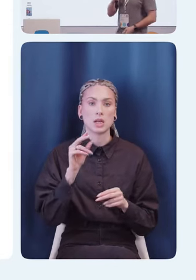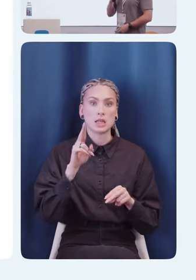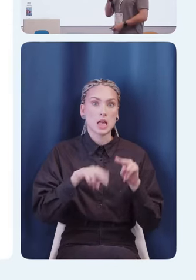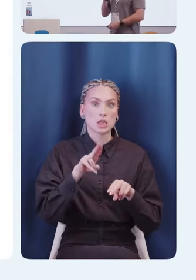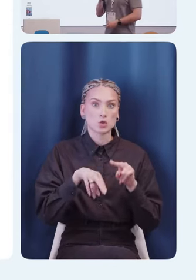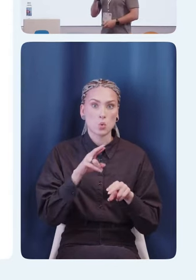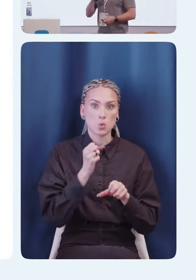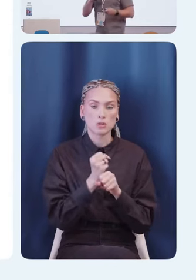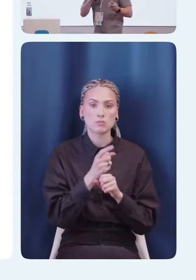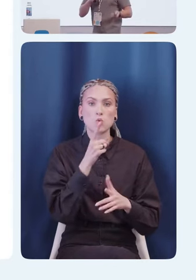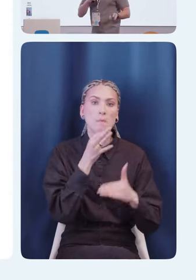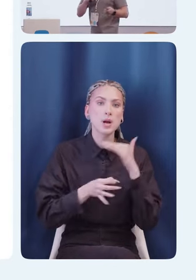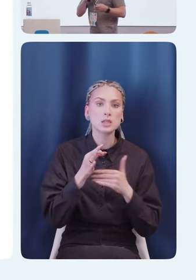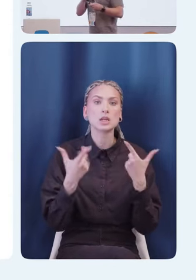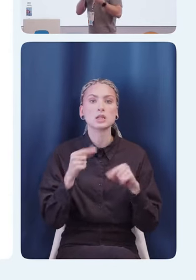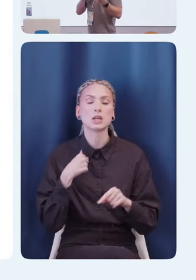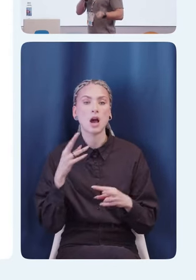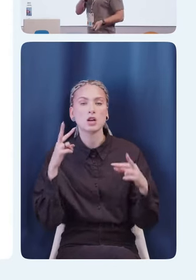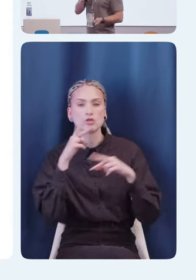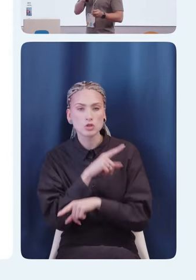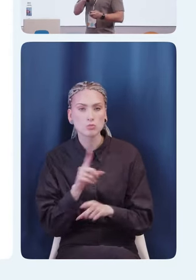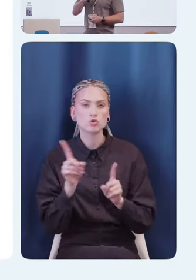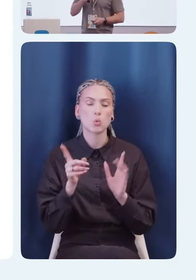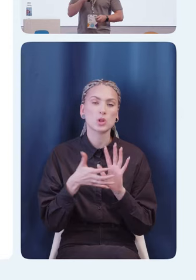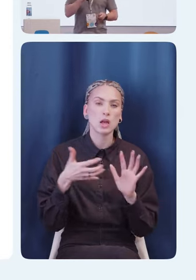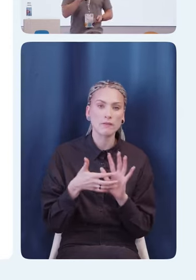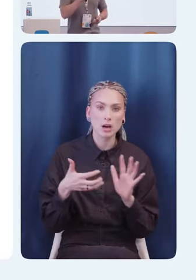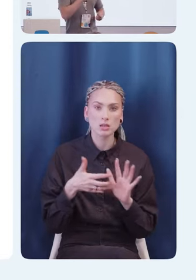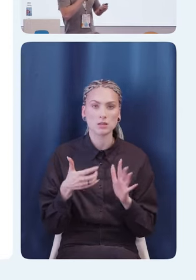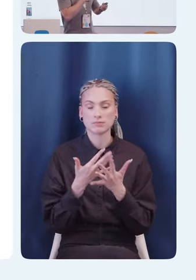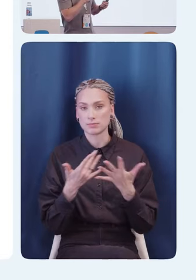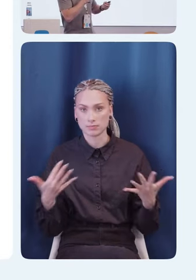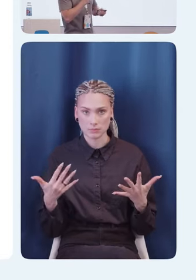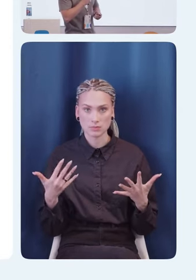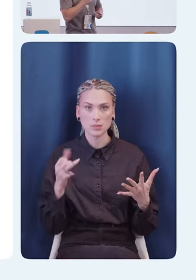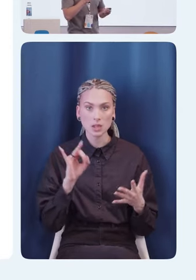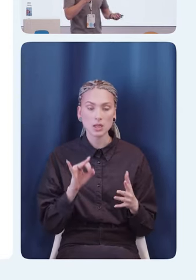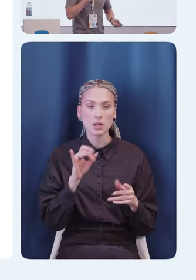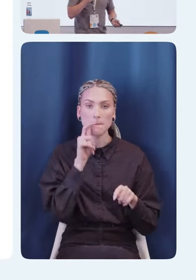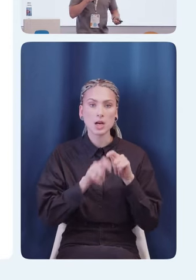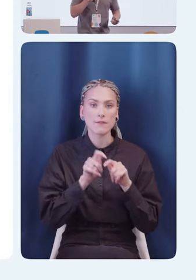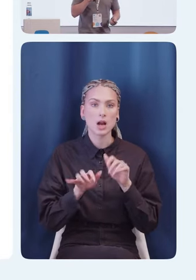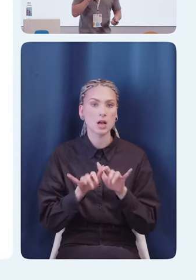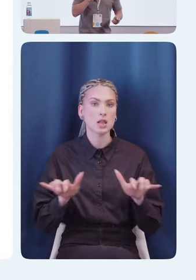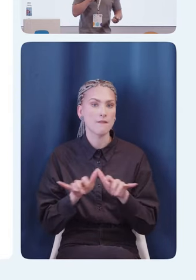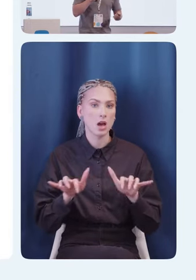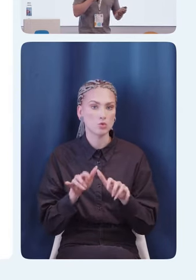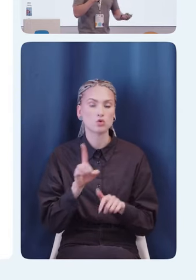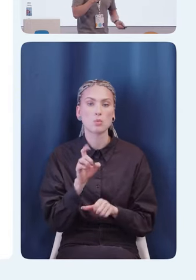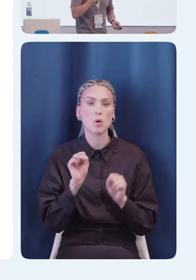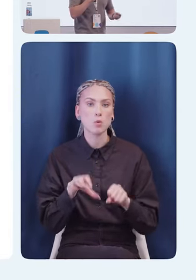будут подсказывать мне, что где я ошибся, чего не хватает и так далее. Ну и, соответственно, проверил с клавиатуры, чтобы можно